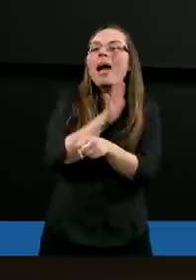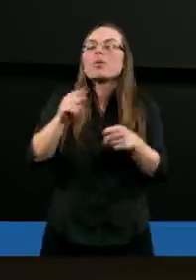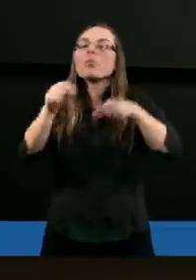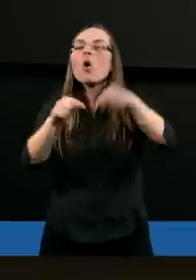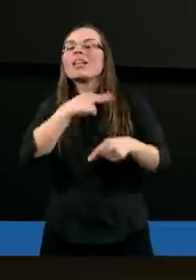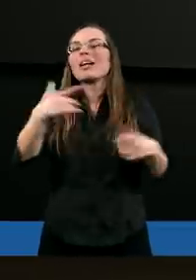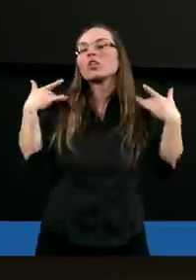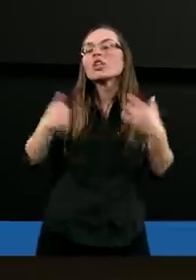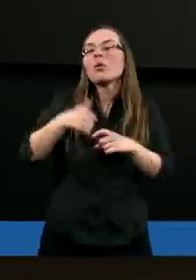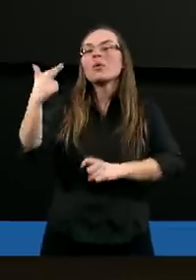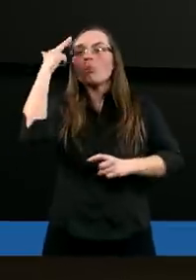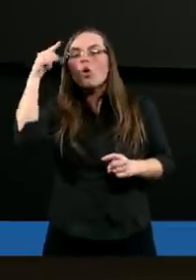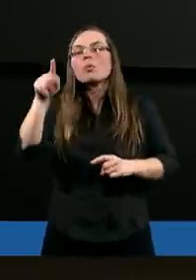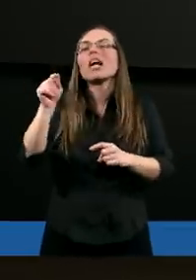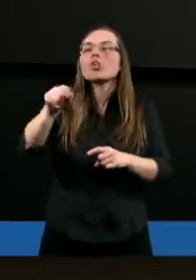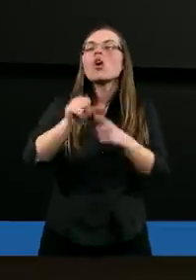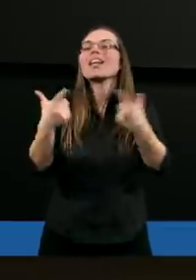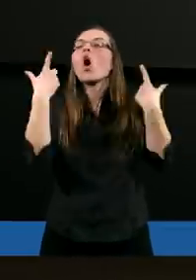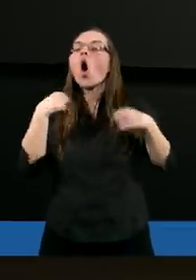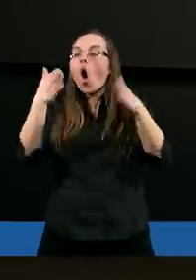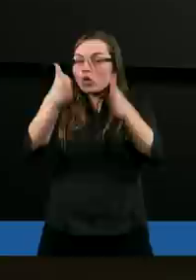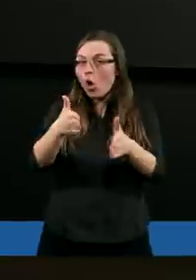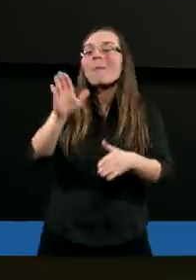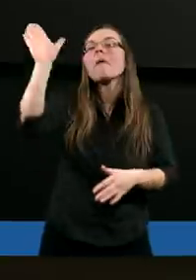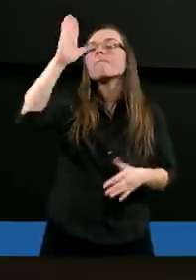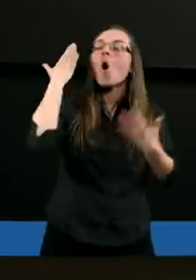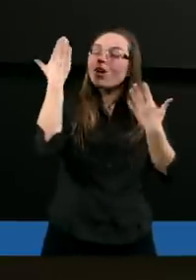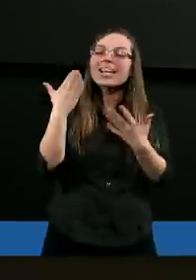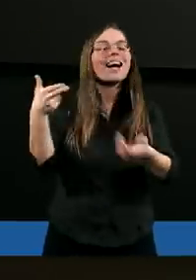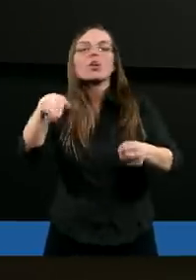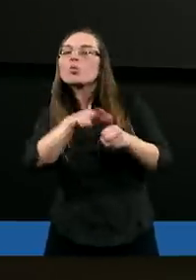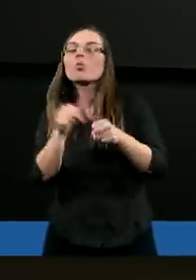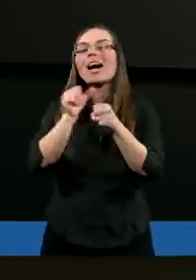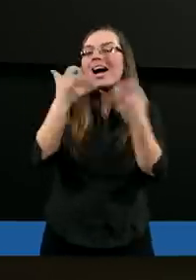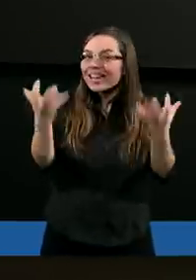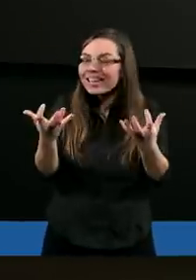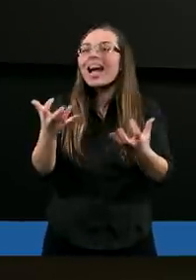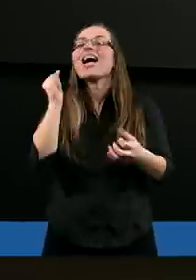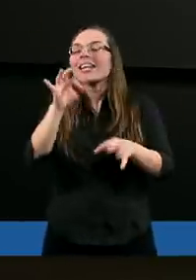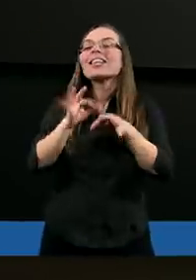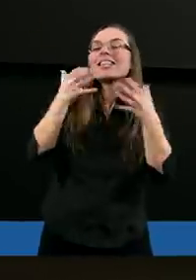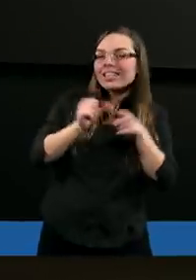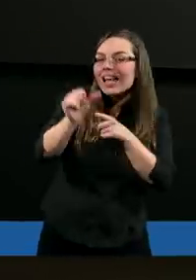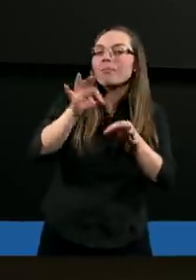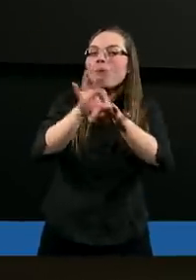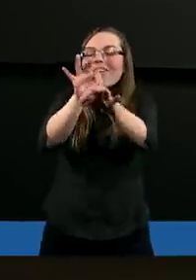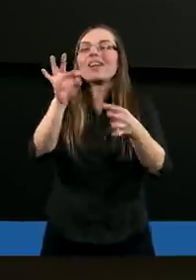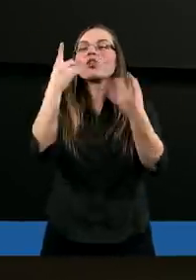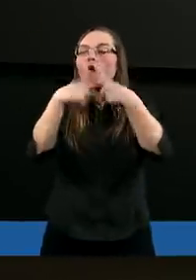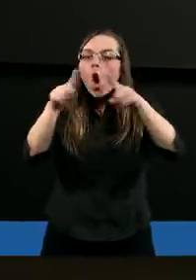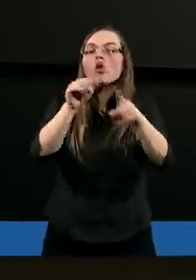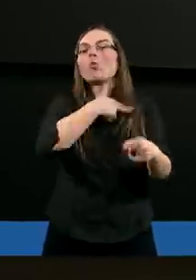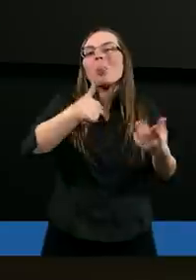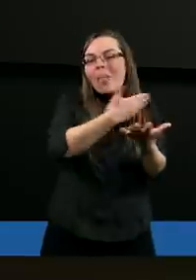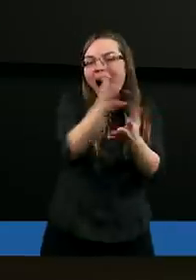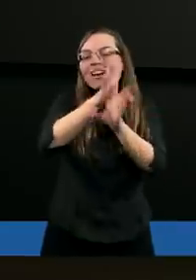życia, żebyśmy rozumieli, że to jest osoba boska, która chce i prowadzi swój Kościół. I prowadzi